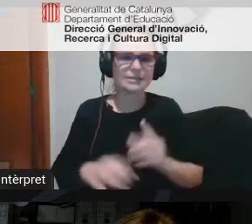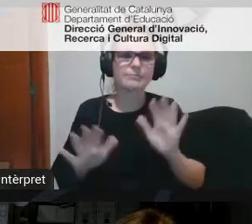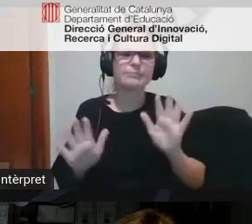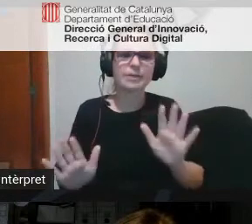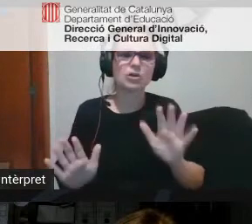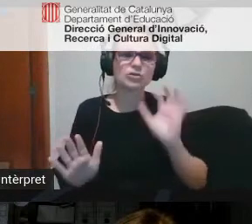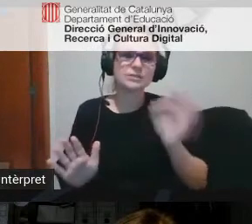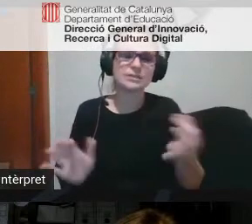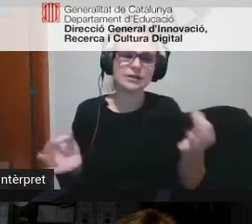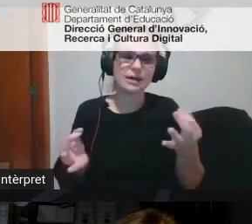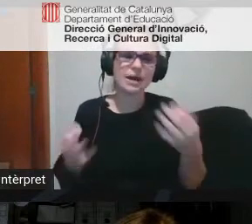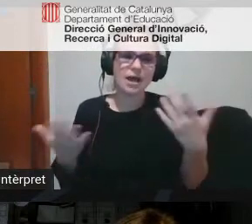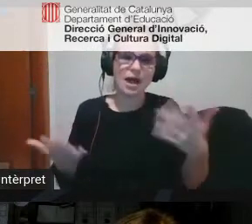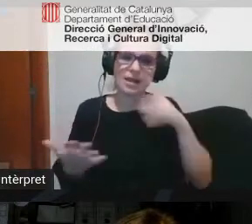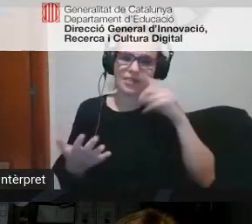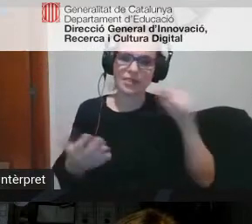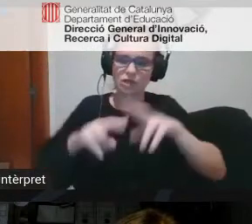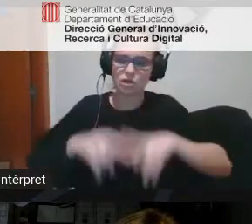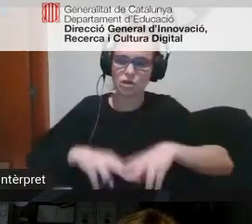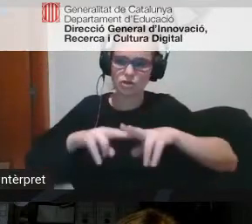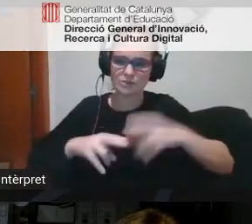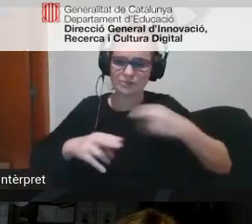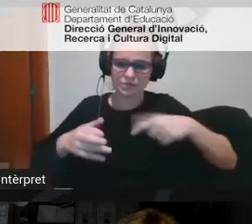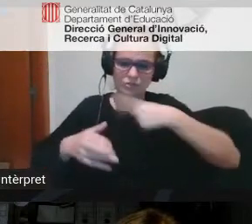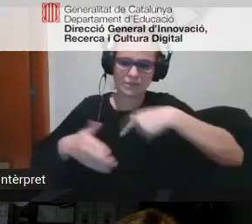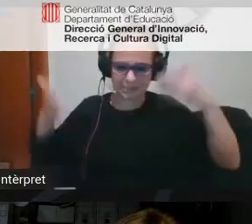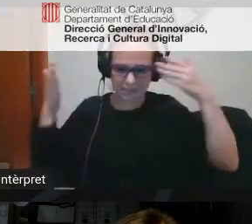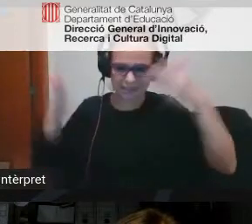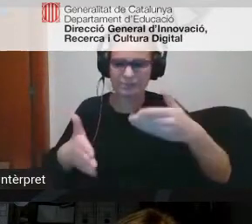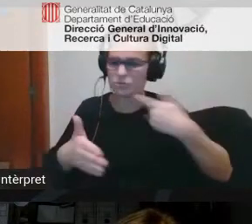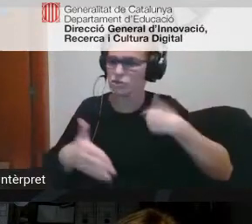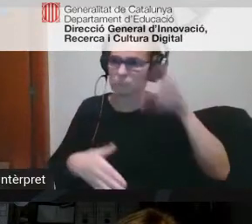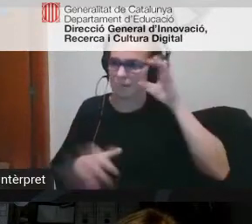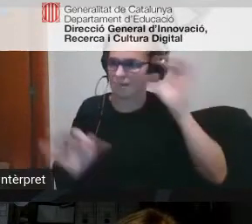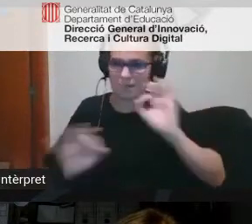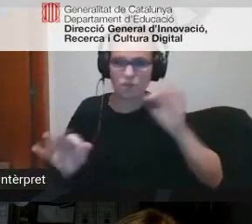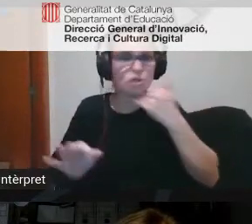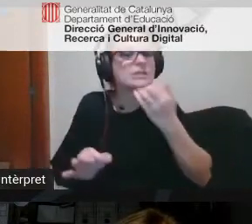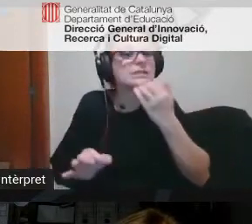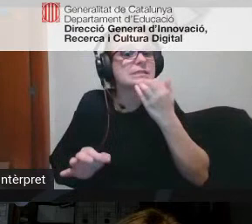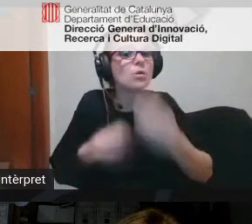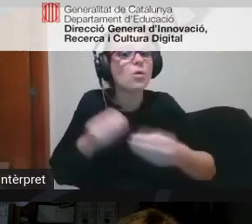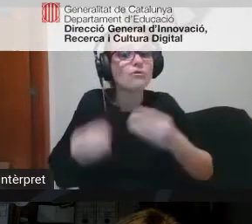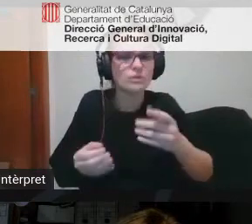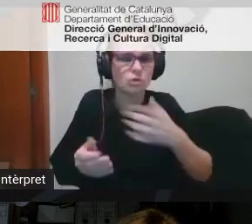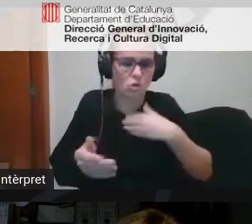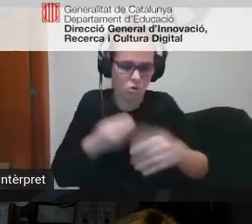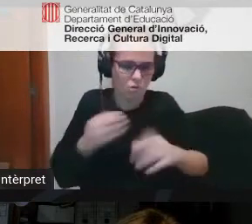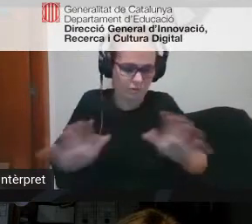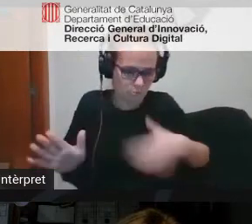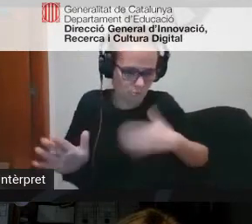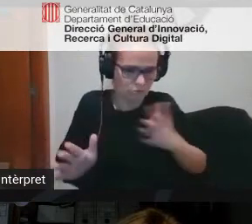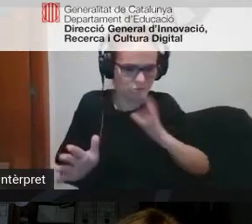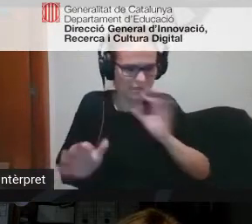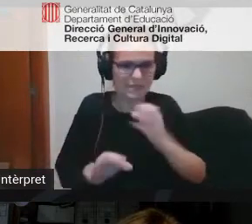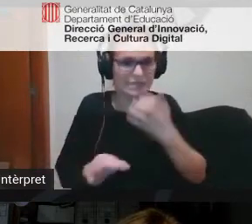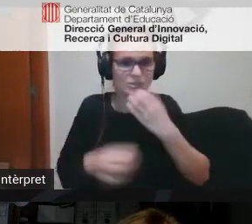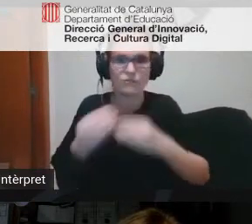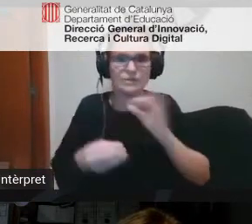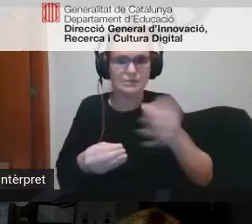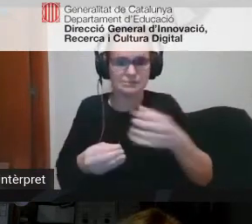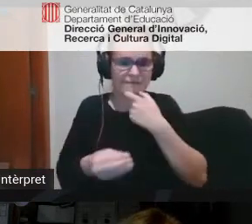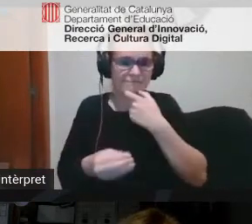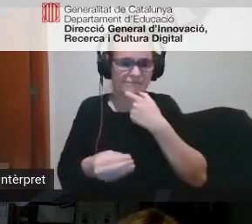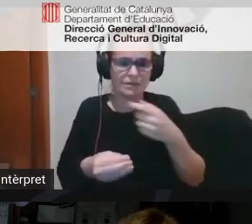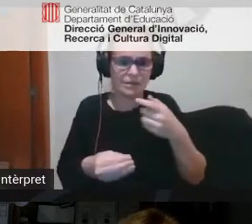sí que parlant de diagnosi sobretot que és en què ens centrem no he sentit enlloc i no sé si heu fet potser no ho heu i ja està i no passa absolutament res i si ho heu fet sí que m'agradaria de